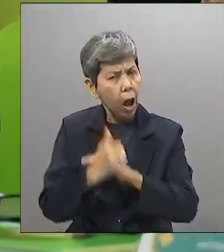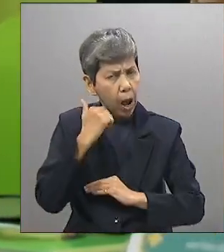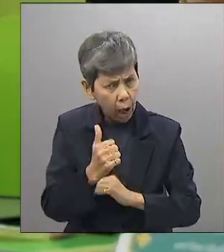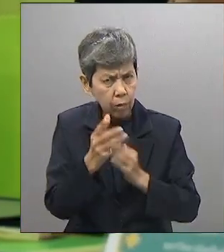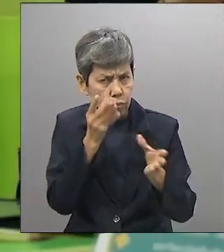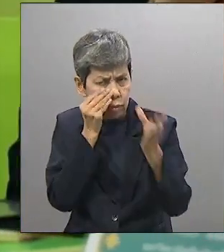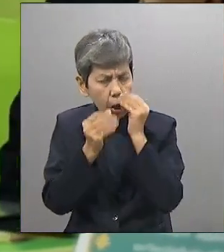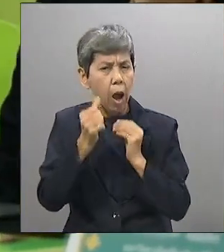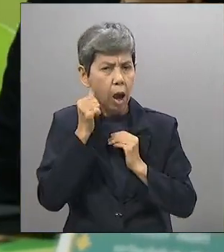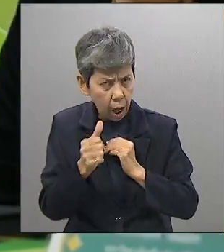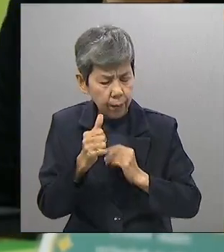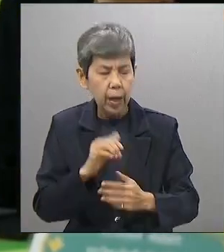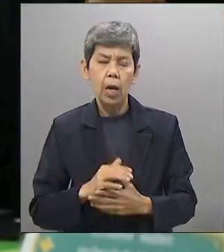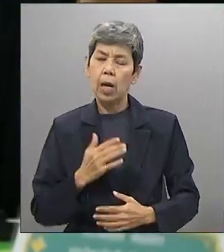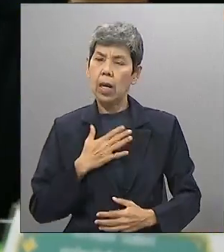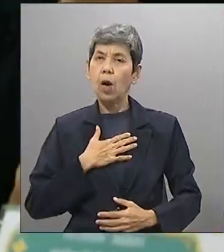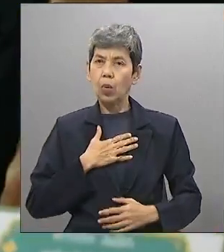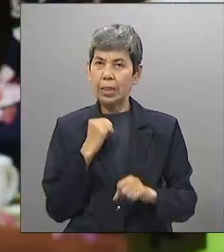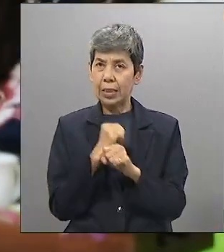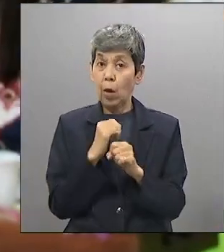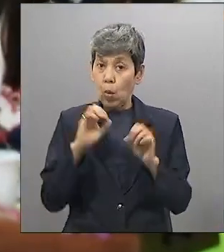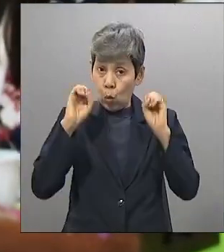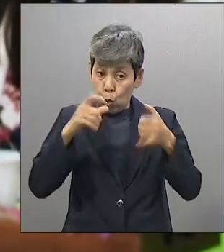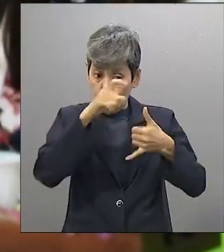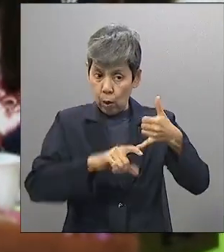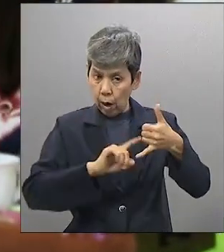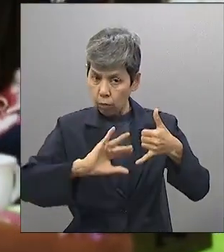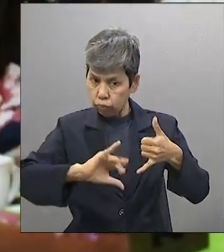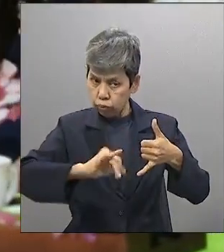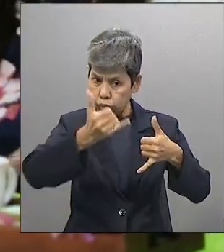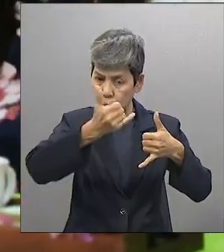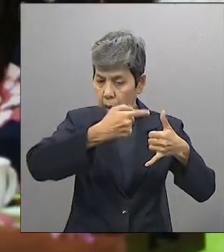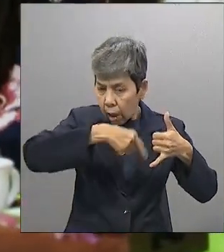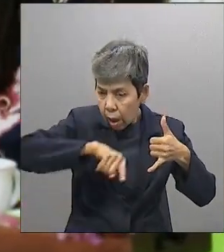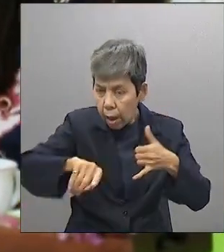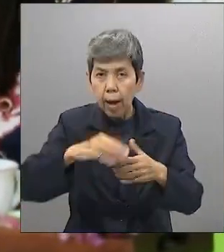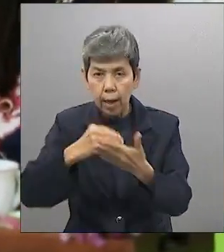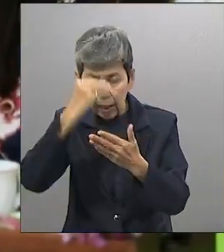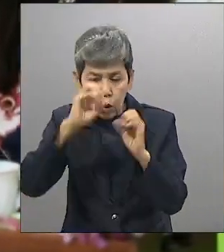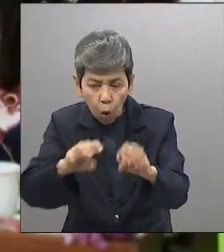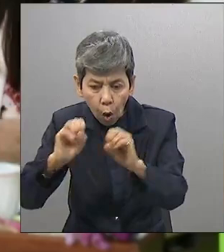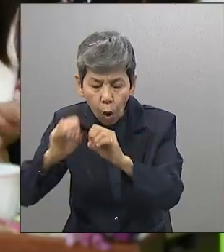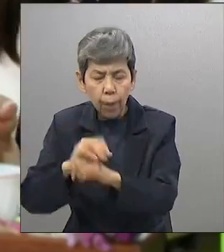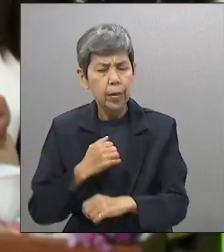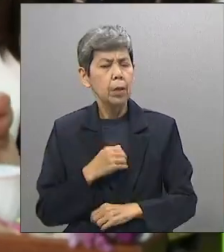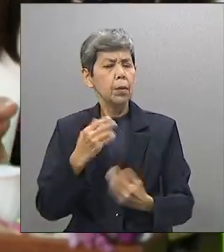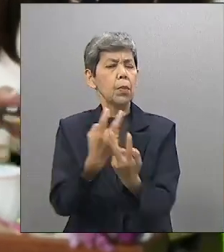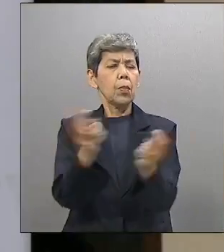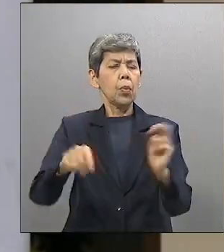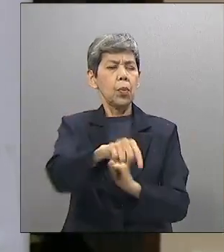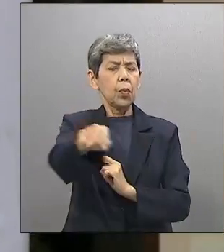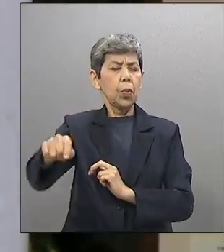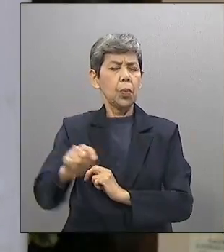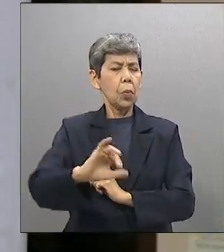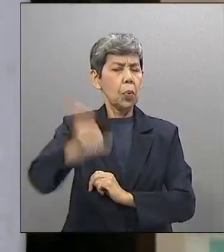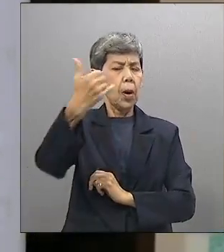ศซึ่งเราพัฒนาคุครูแล้ว็ลงมาสู่เด็ปิดตามว่าแลวน้ๆ ได้อะไรจากก